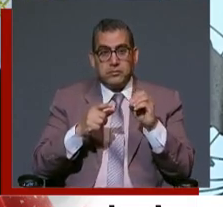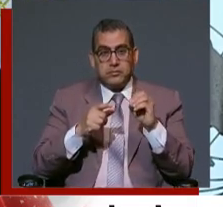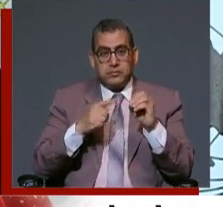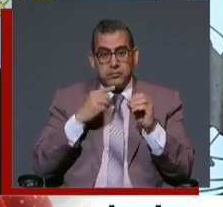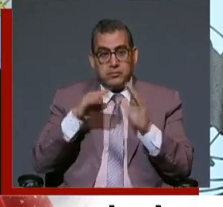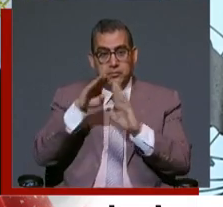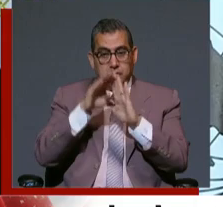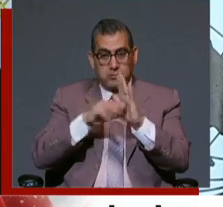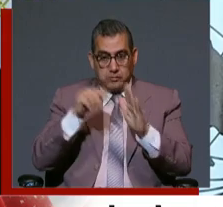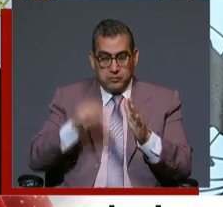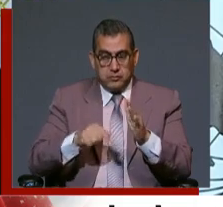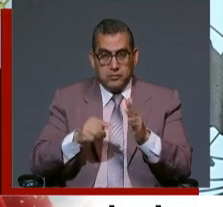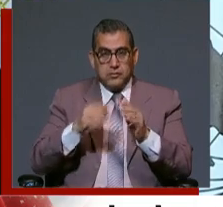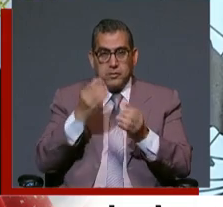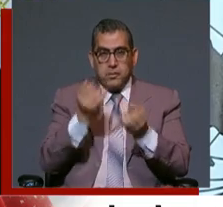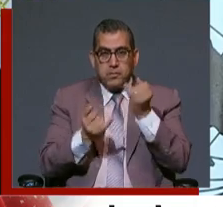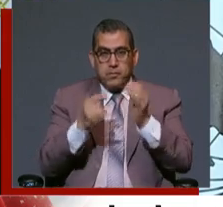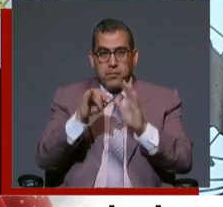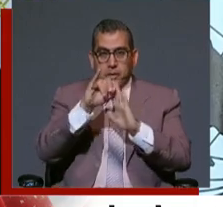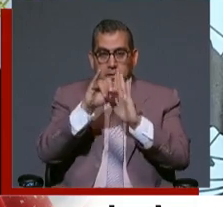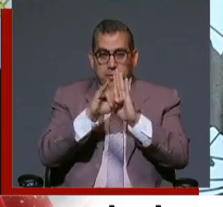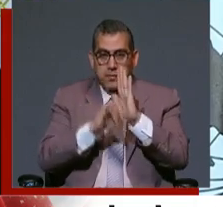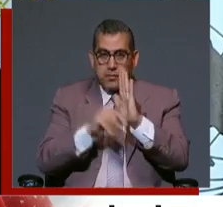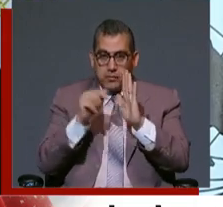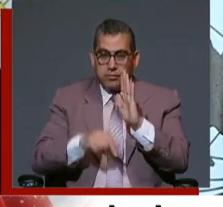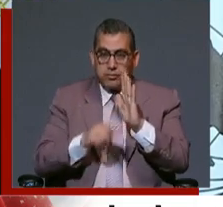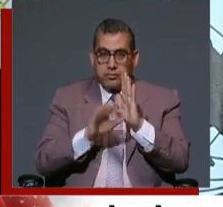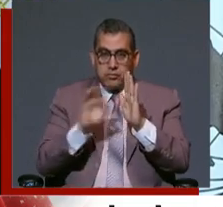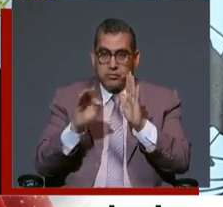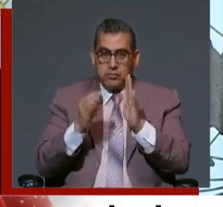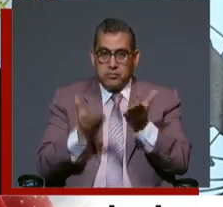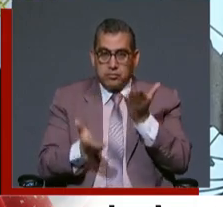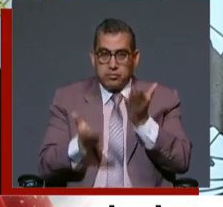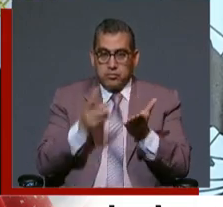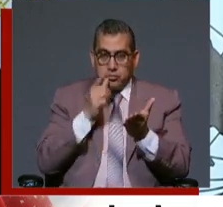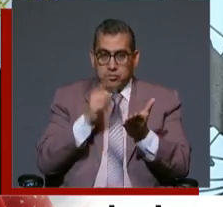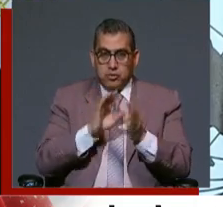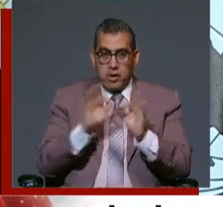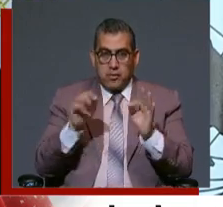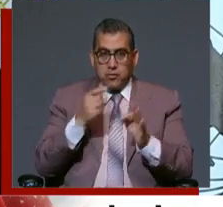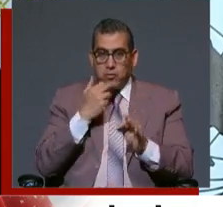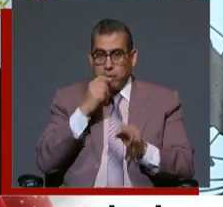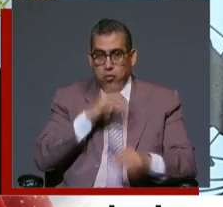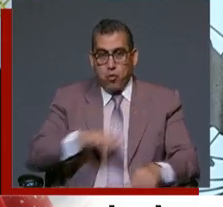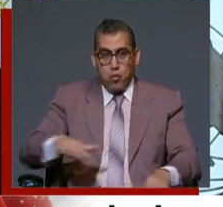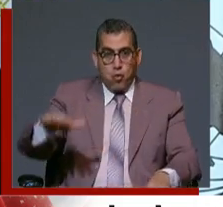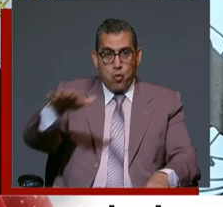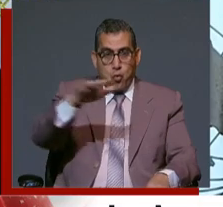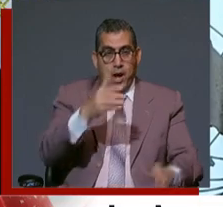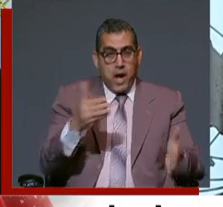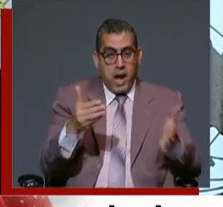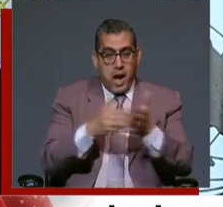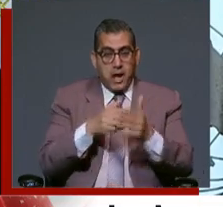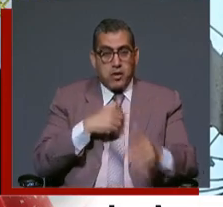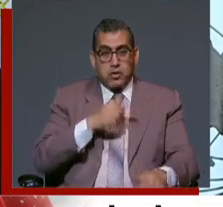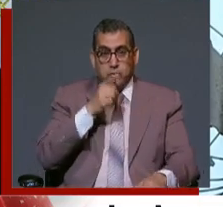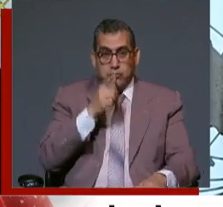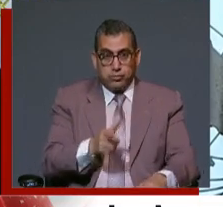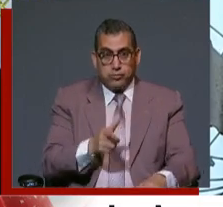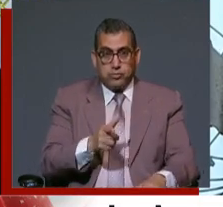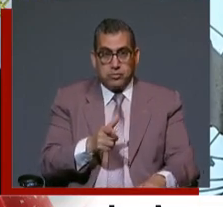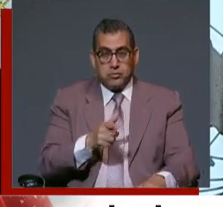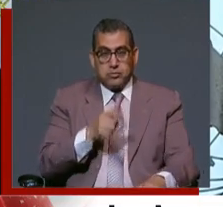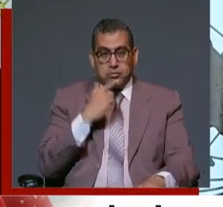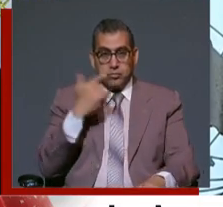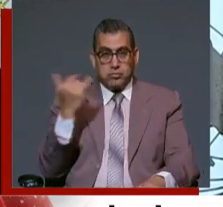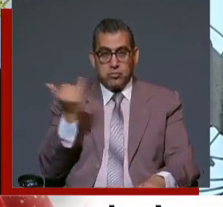آليات ومعايير عمل صندوق النقد الدولي. حضرات السيدة والسادة، في الختام أود أن أؤكد